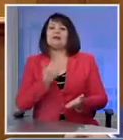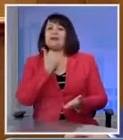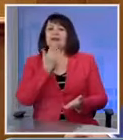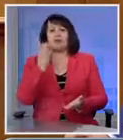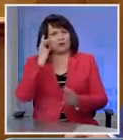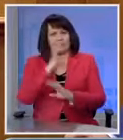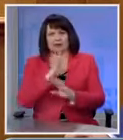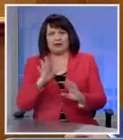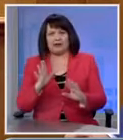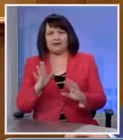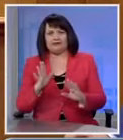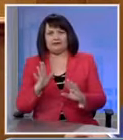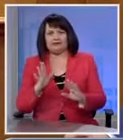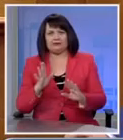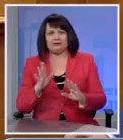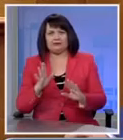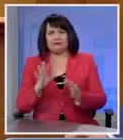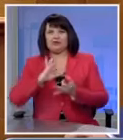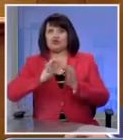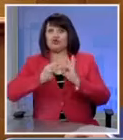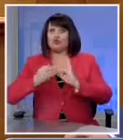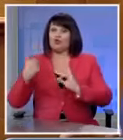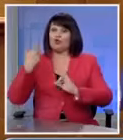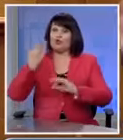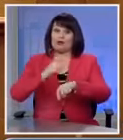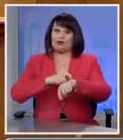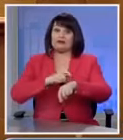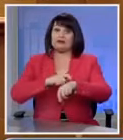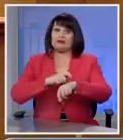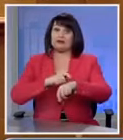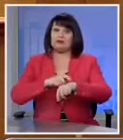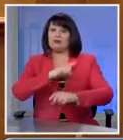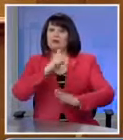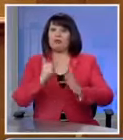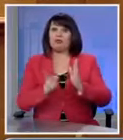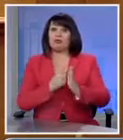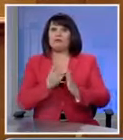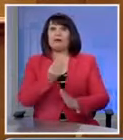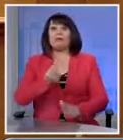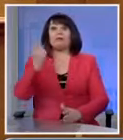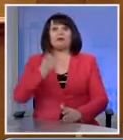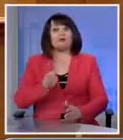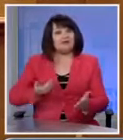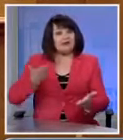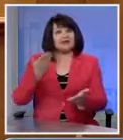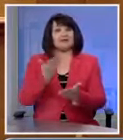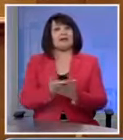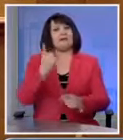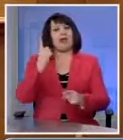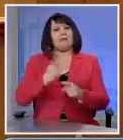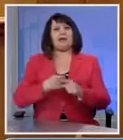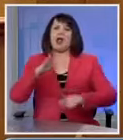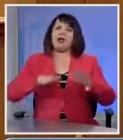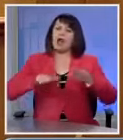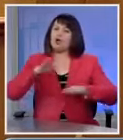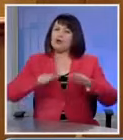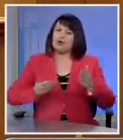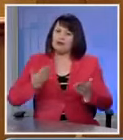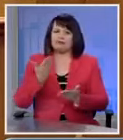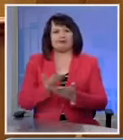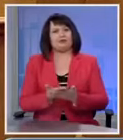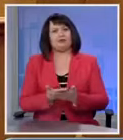δικαιολογήσετε είναι ότι σε μια ιστορική στιγμή, ότι είναι η πρώτη φορά που η κυβερνητική πλειοψηφία φέρνει ένα αίτημα για πλήρη αναλογική, το